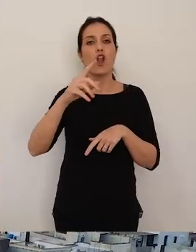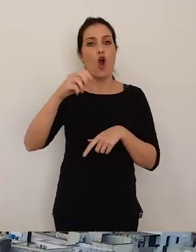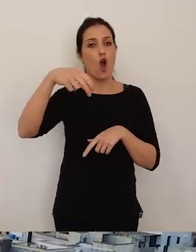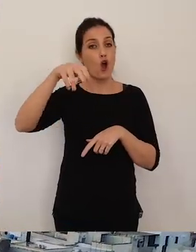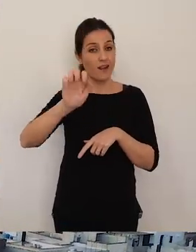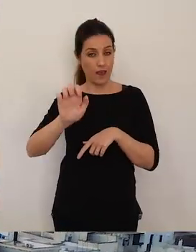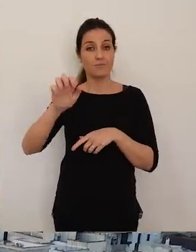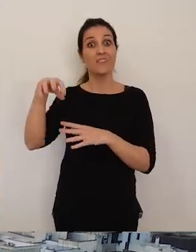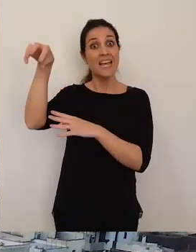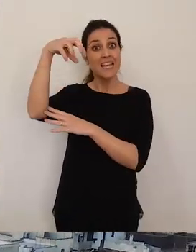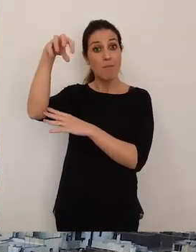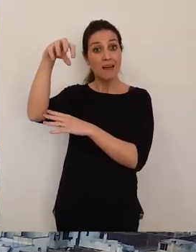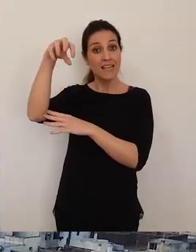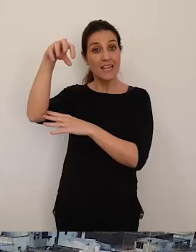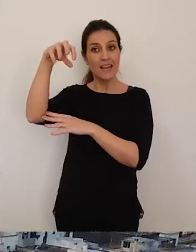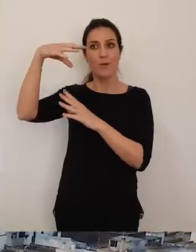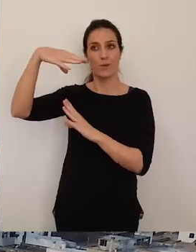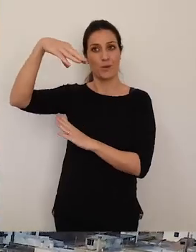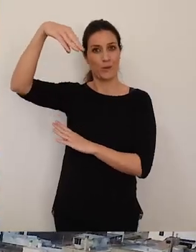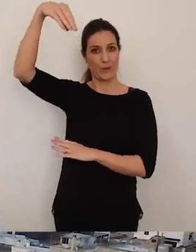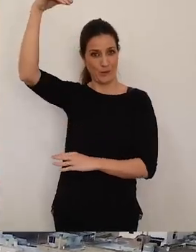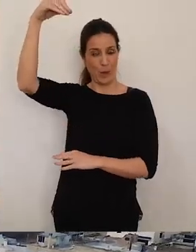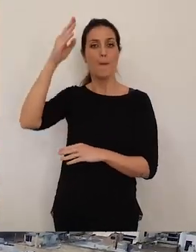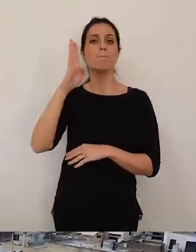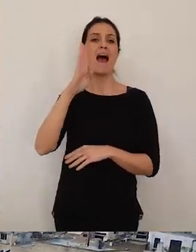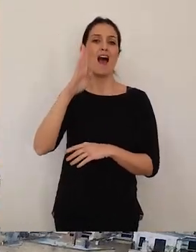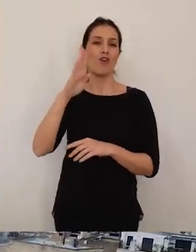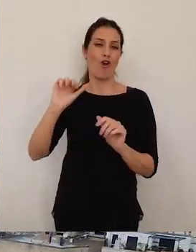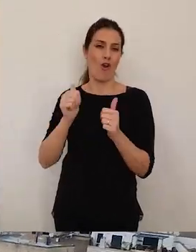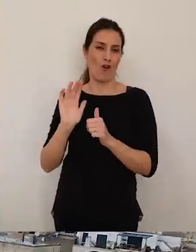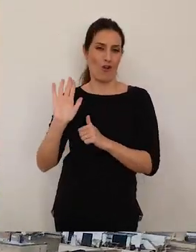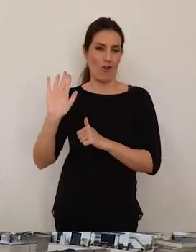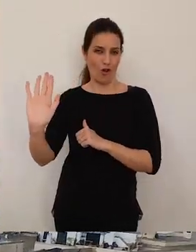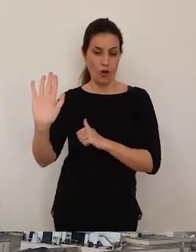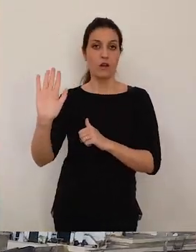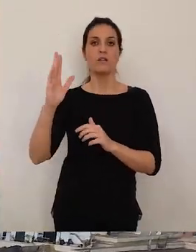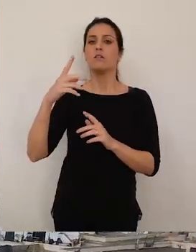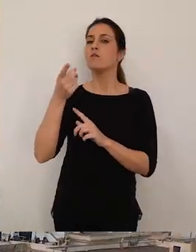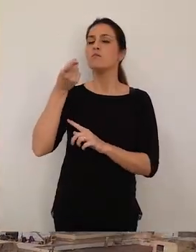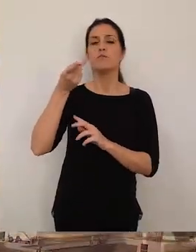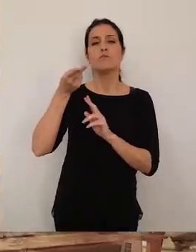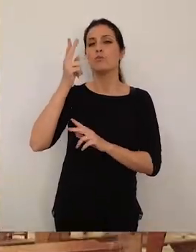Il campanile, con la sua tipica guglia barocca, svetta su tutti i monumenti civili e religiosi tricasini.